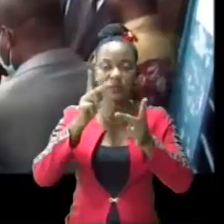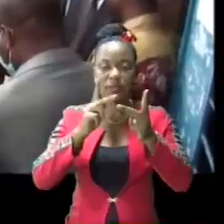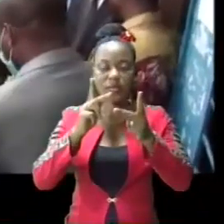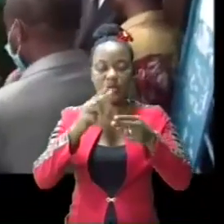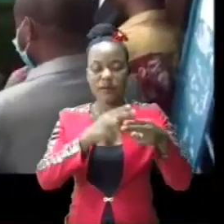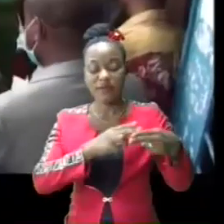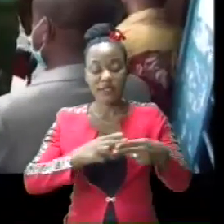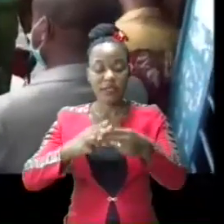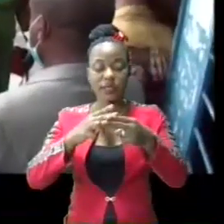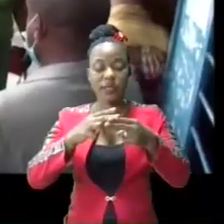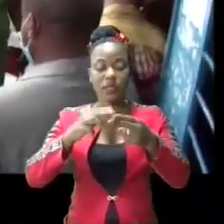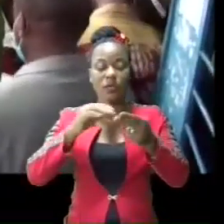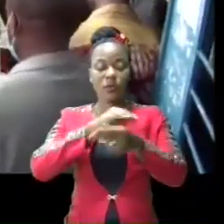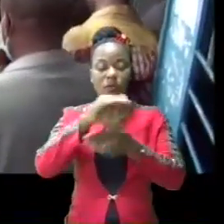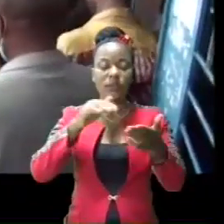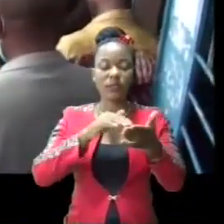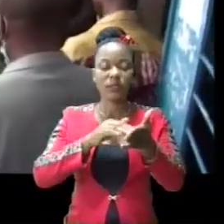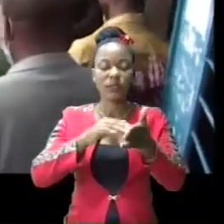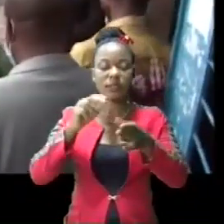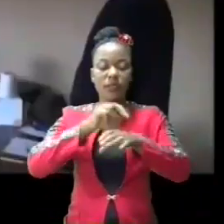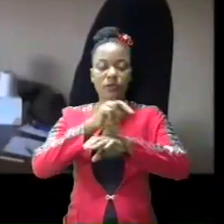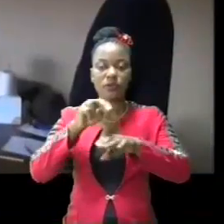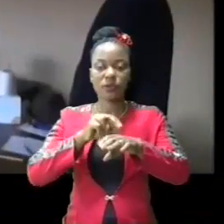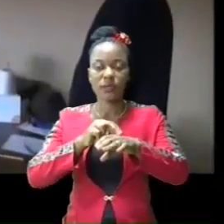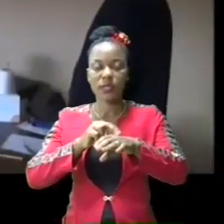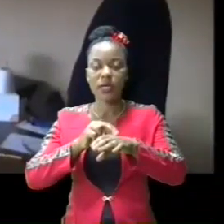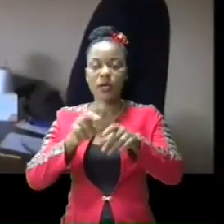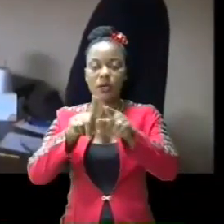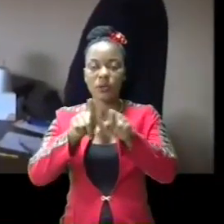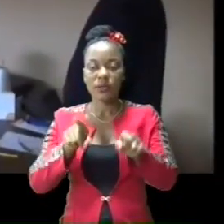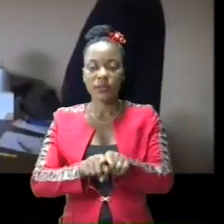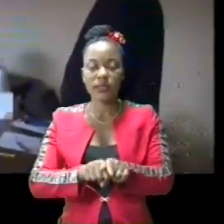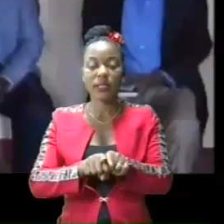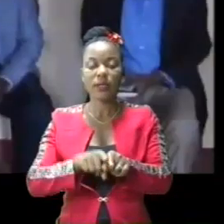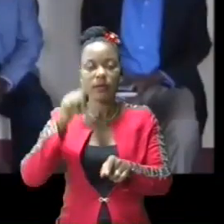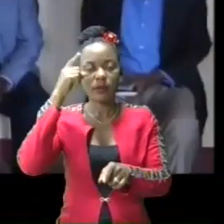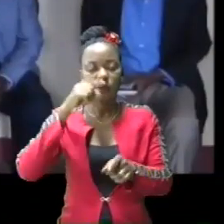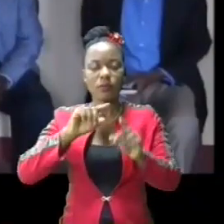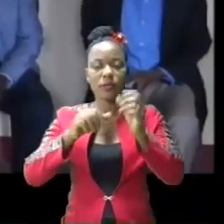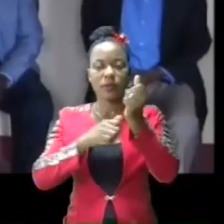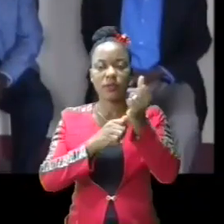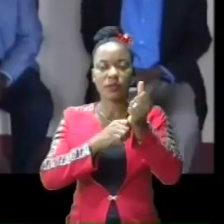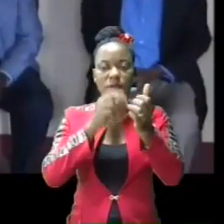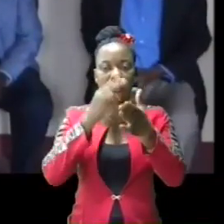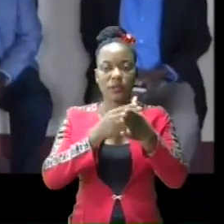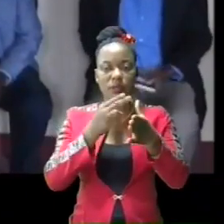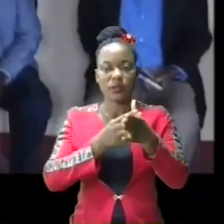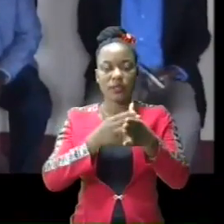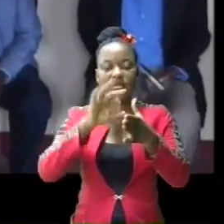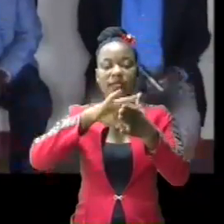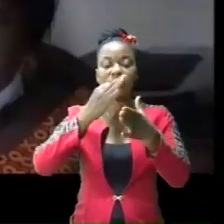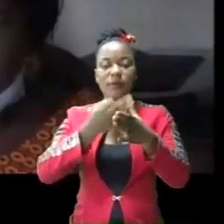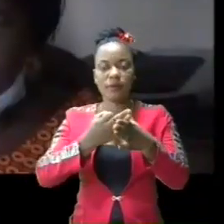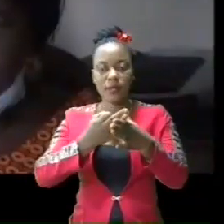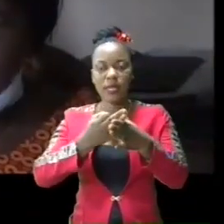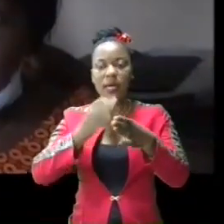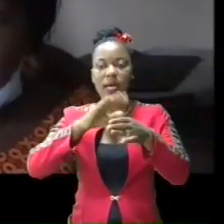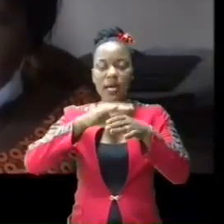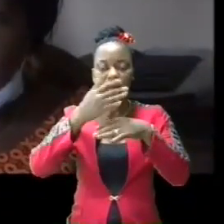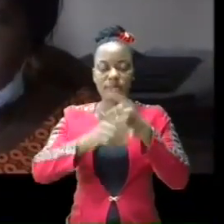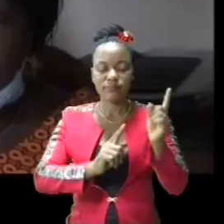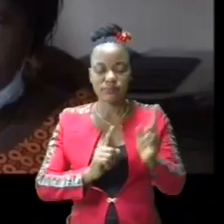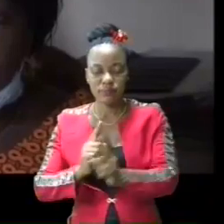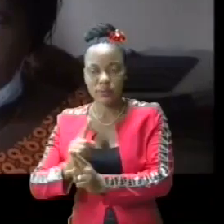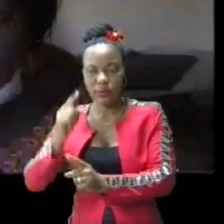au Centre national d'apprentissage professionnel pour handicap physique et invalide, CENAFI en sigle. Après un bref